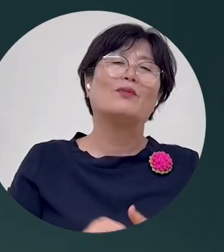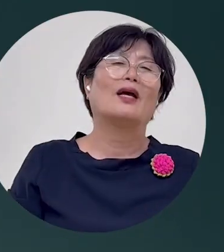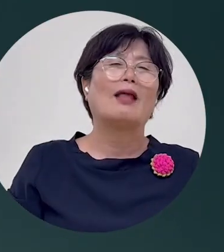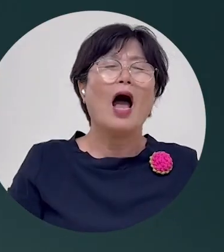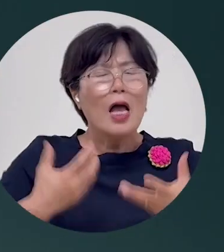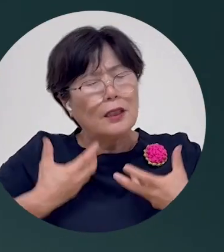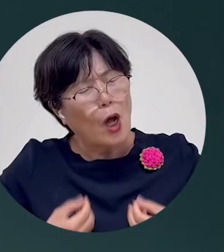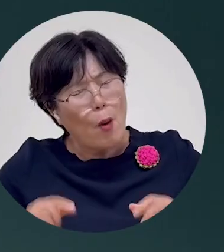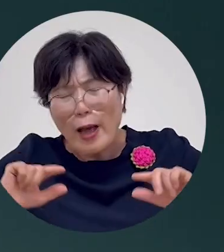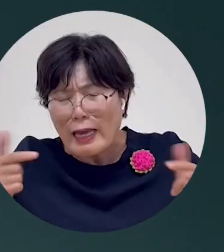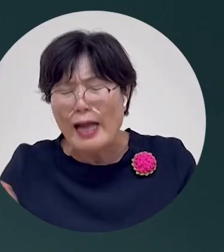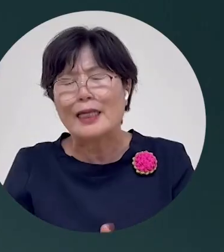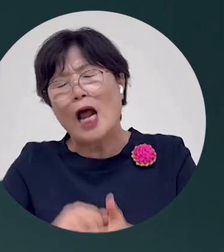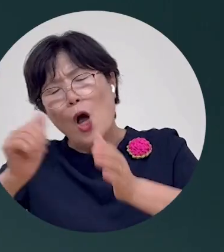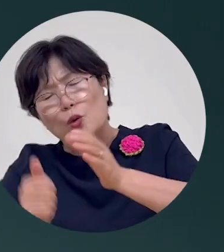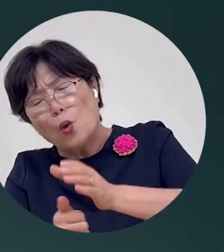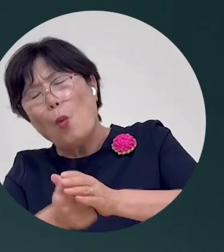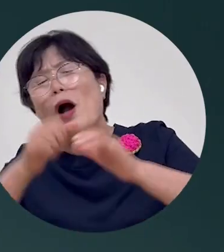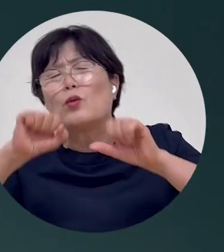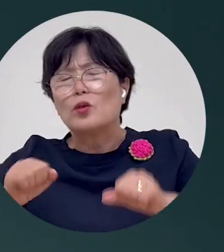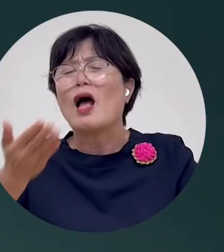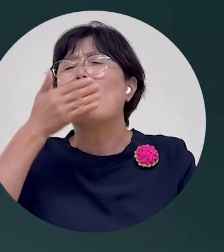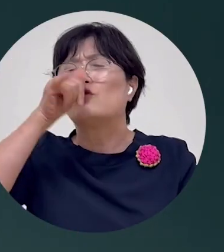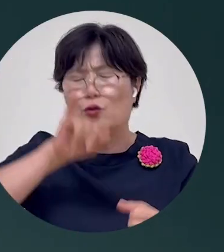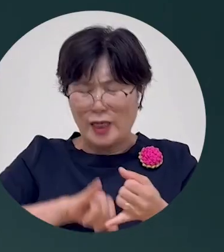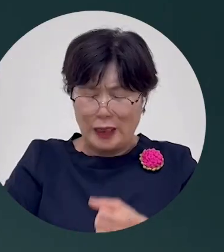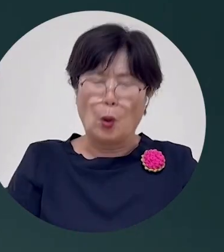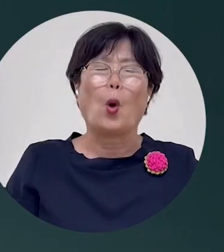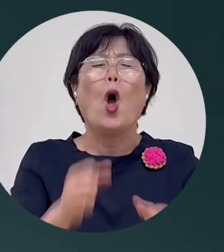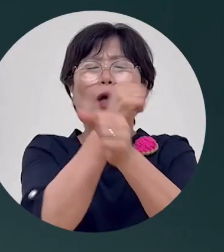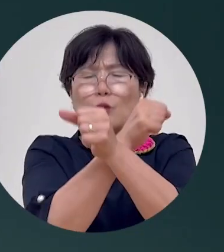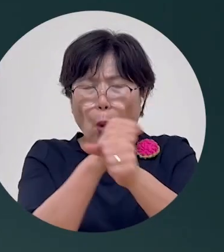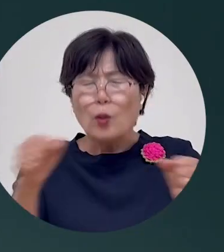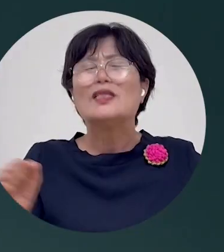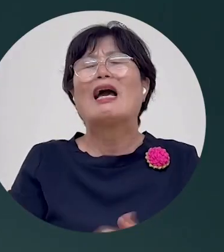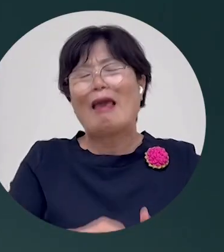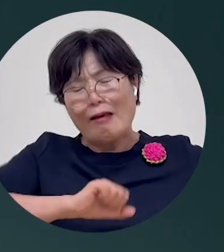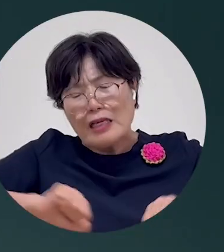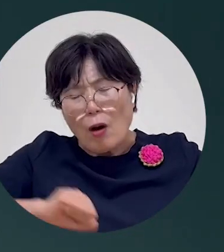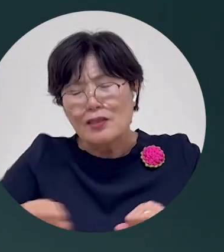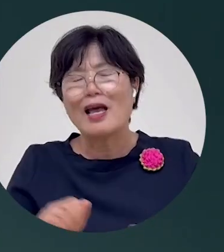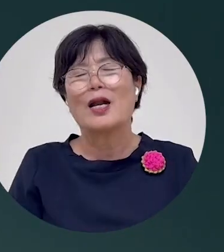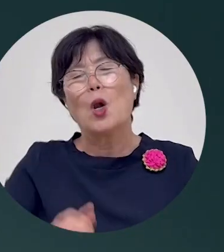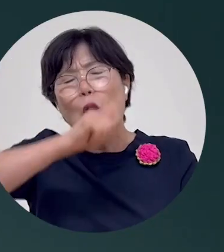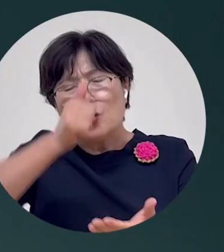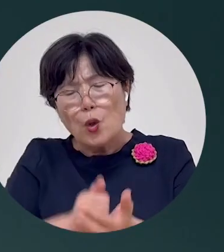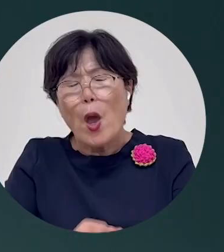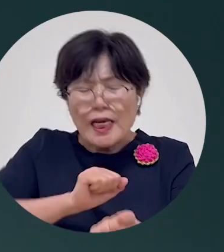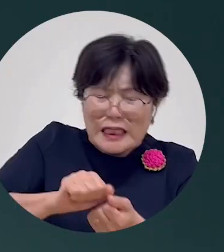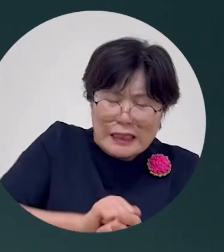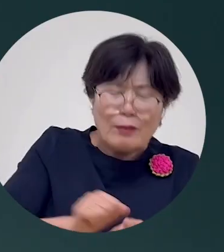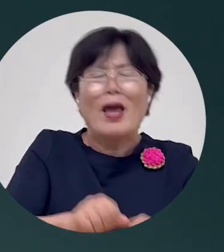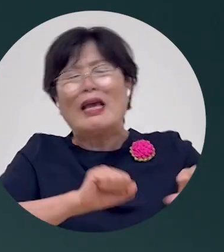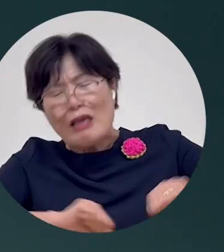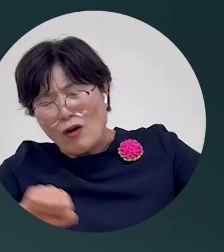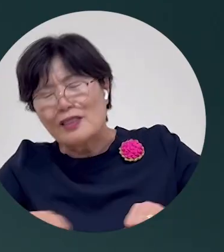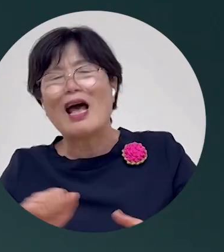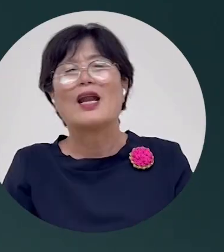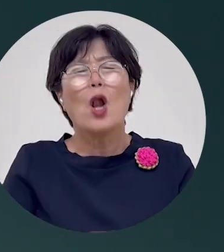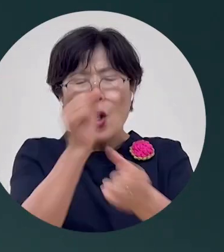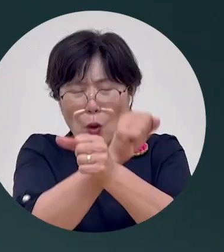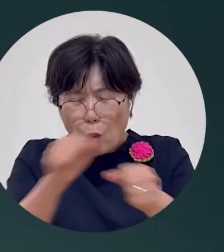아니라 소망으로 살 수 있도록 속량의 역사를, 재시스의 역사, 용서의